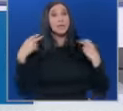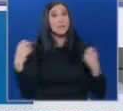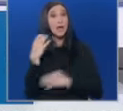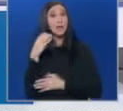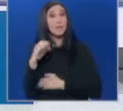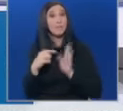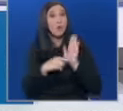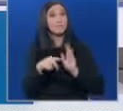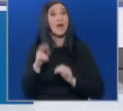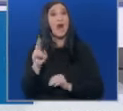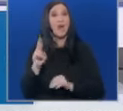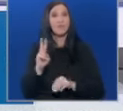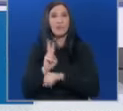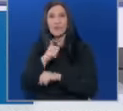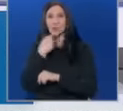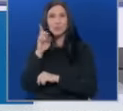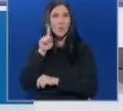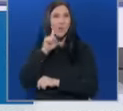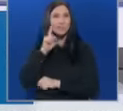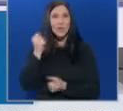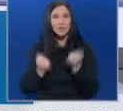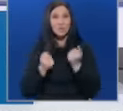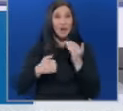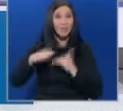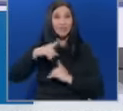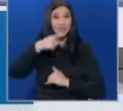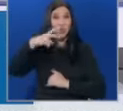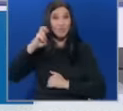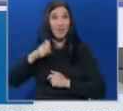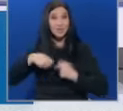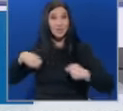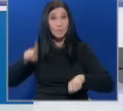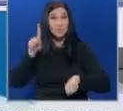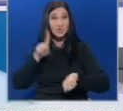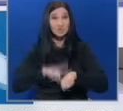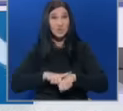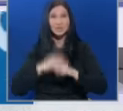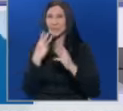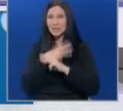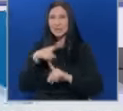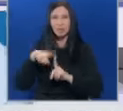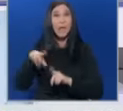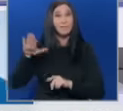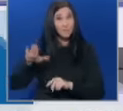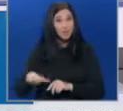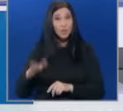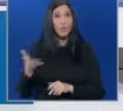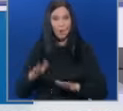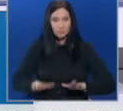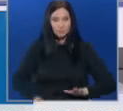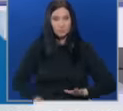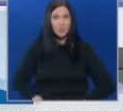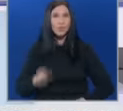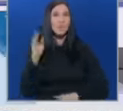Скандално видео показва как 12-годишно момче шофира с над 120 км в час на магистрала Тракия. Детето е било в скута на баща